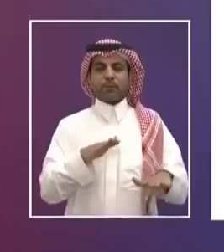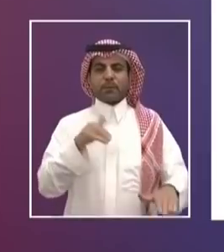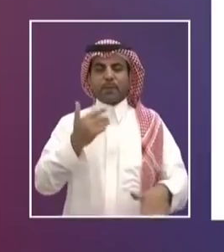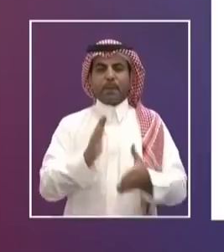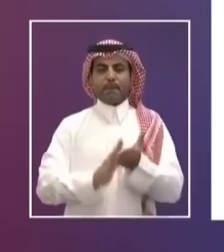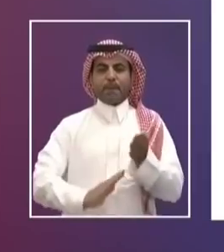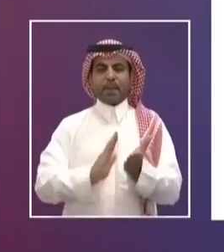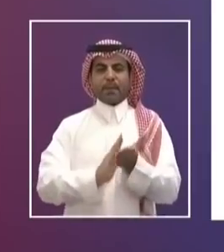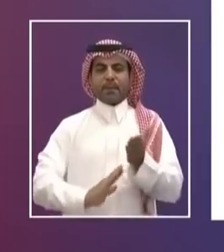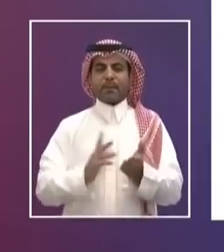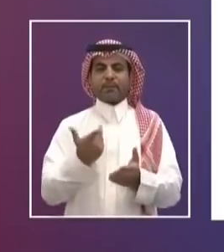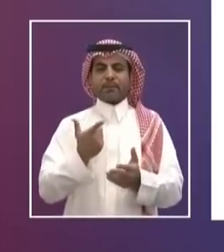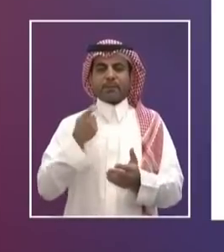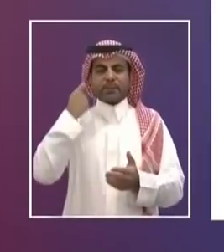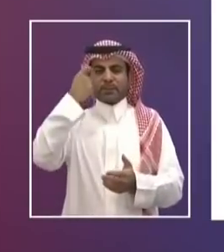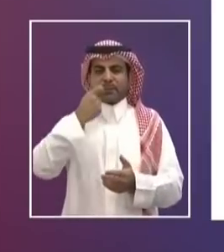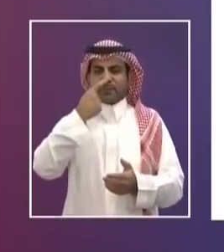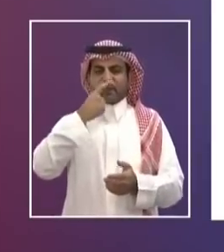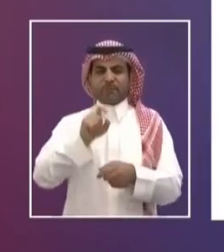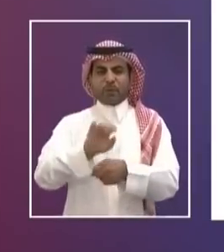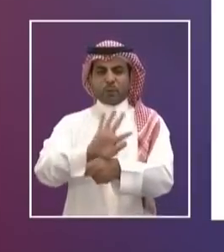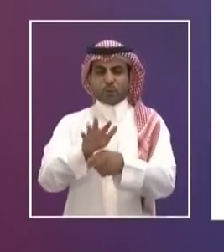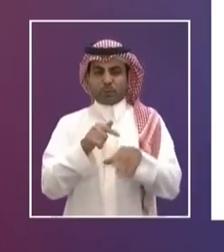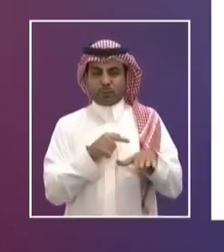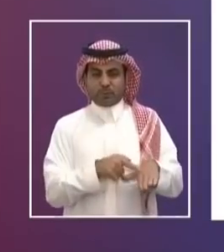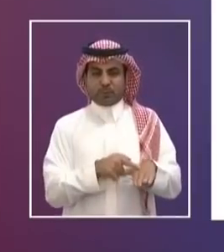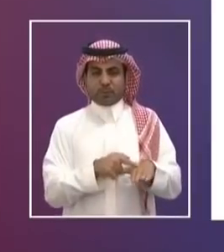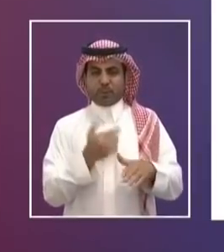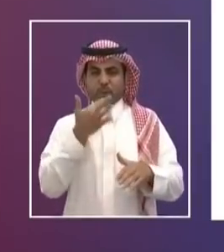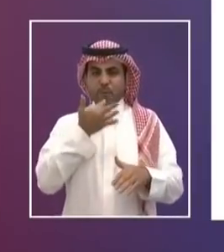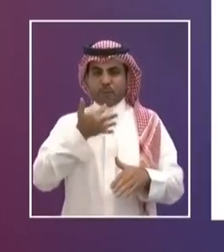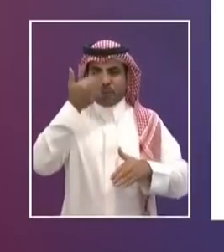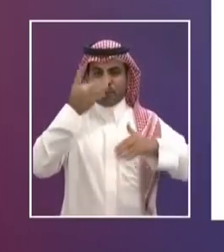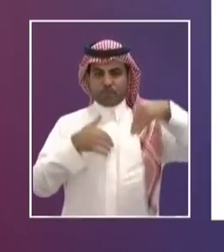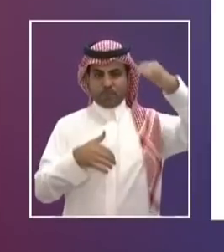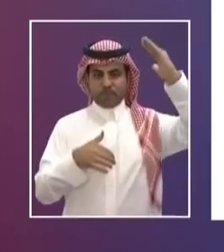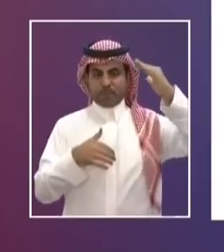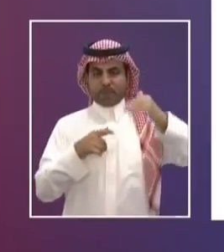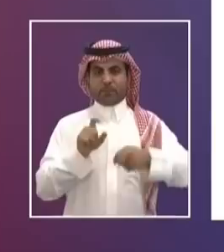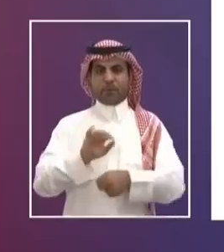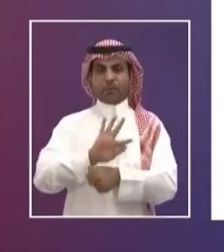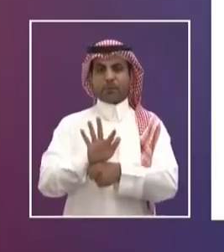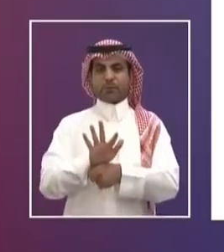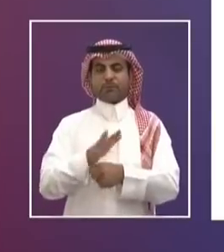عرضة للتعرض لفيروس كورونا، فمما يجعلهم